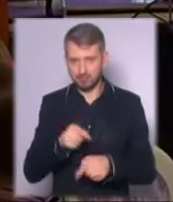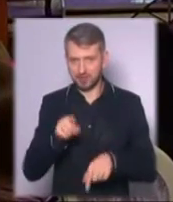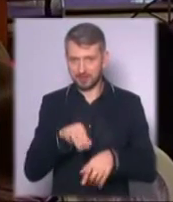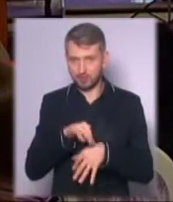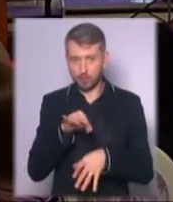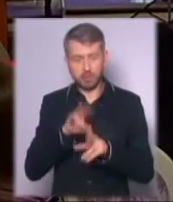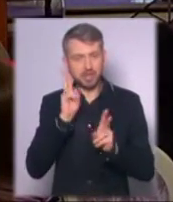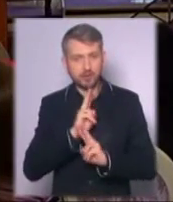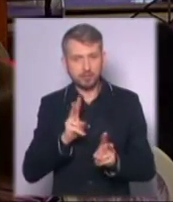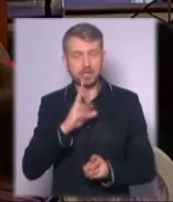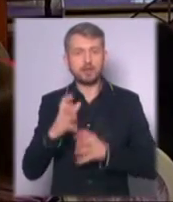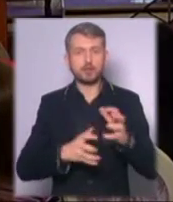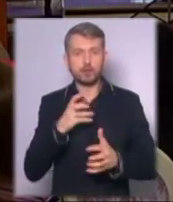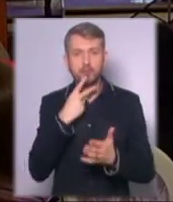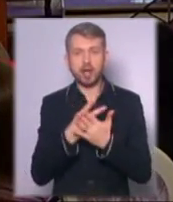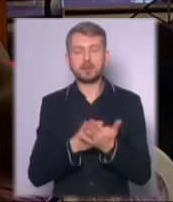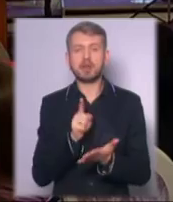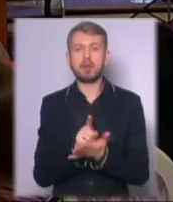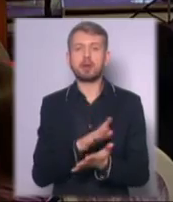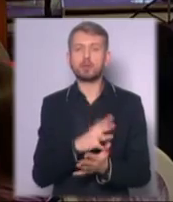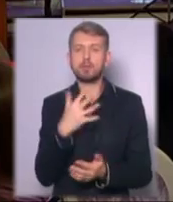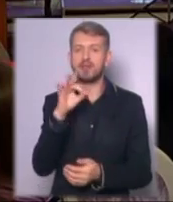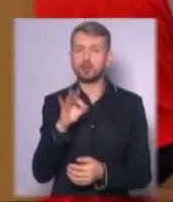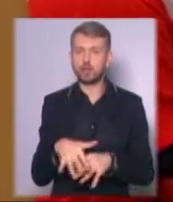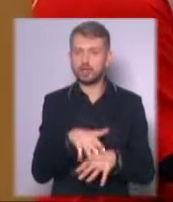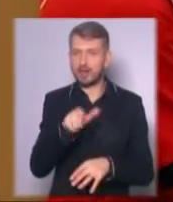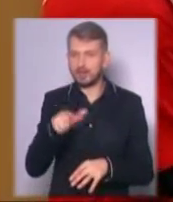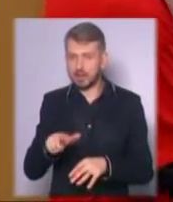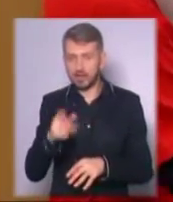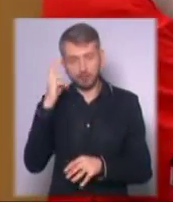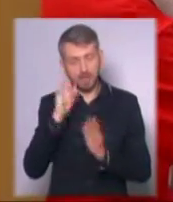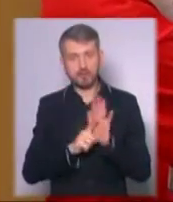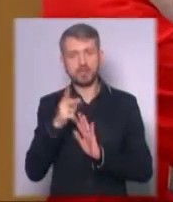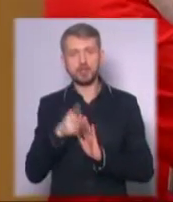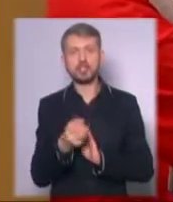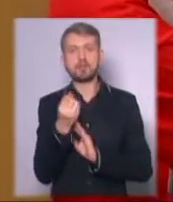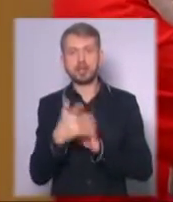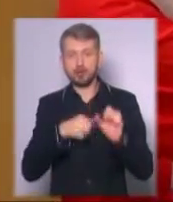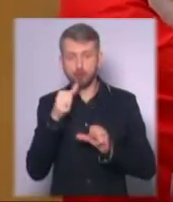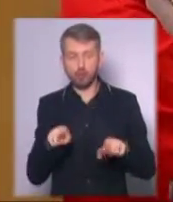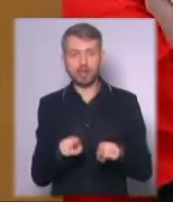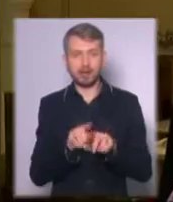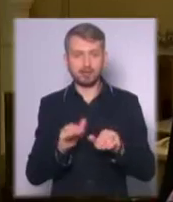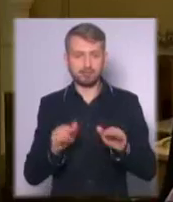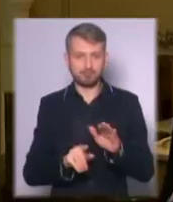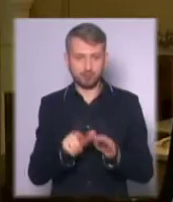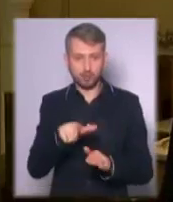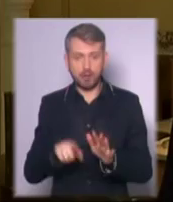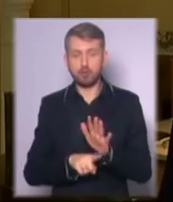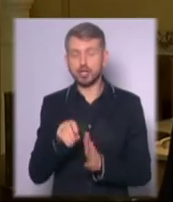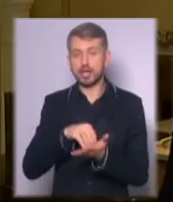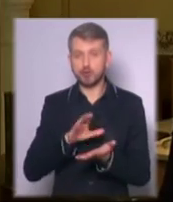показниками їх має бути близько 5% населення. У Києві з 2015 року орфаники вже почали реєструвати. На